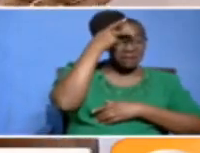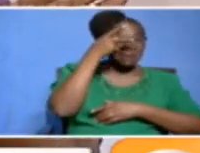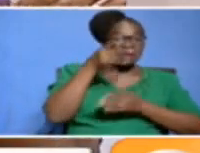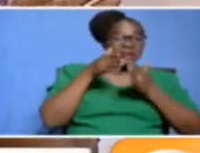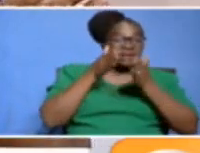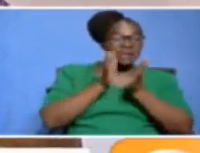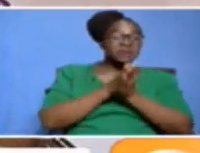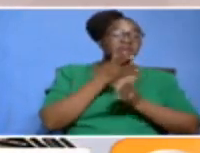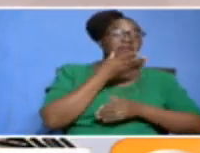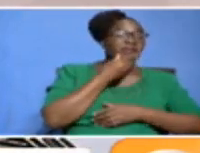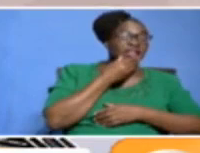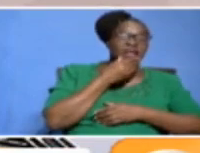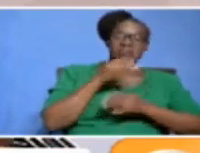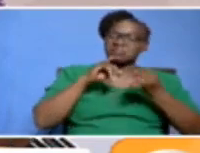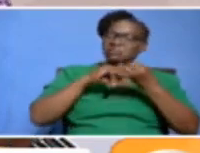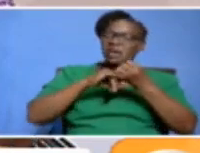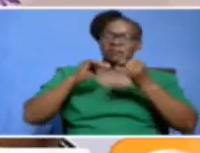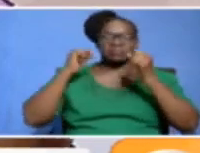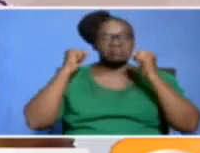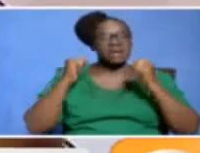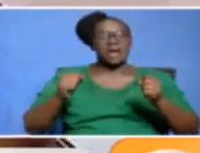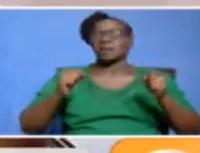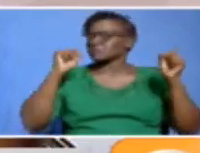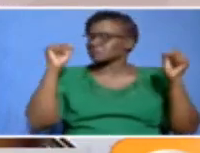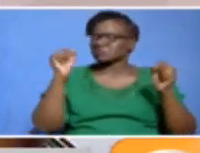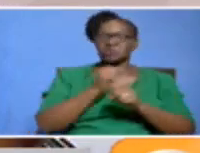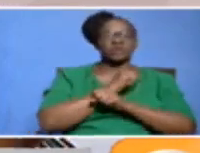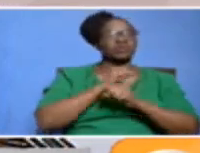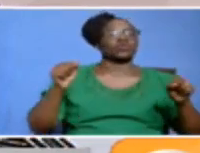hawaolewi. Hawaolewi na bwana yote hata muoa.